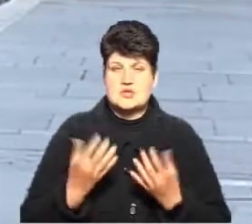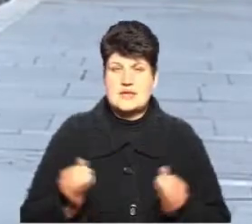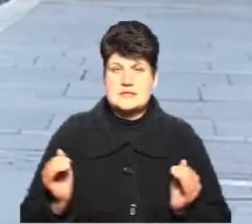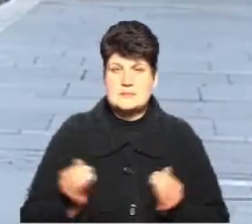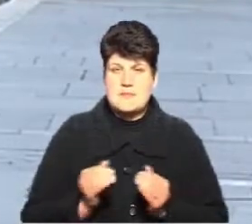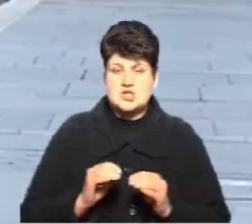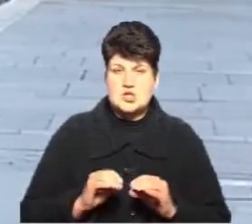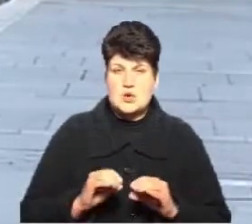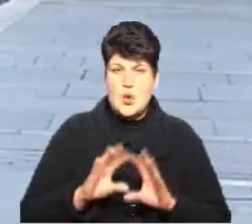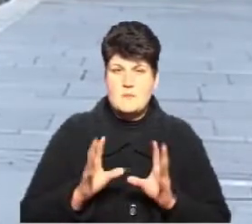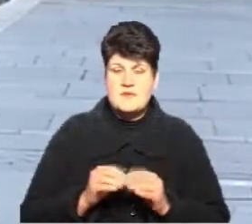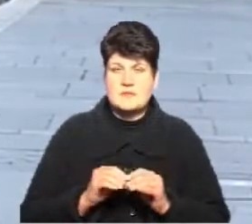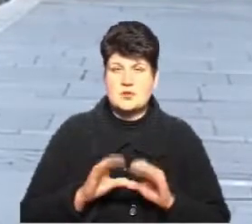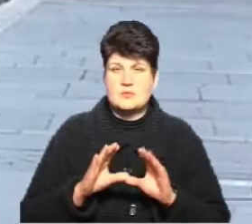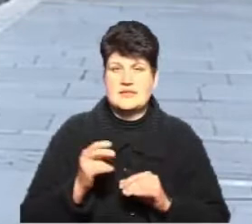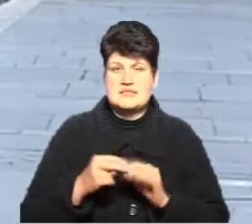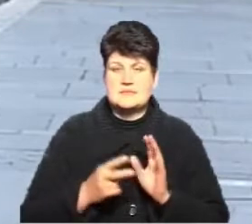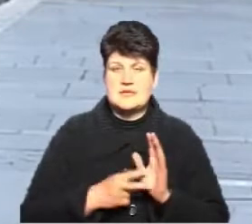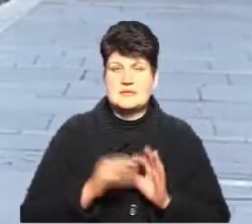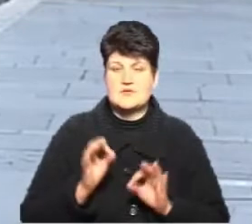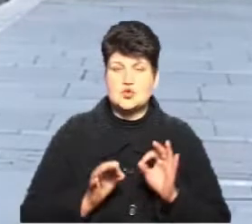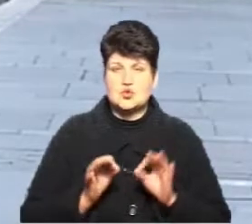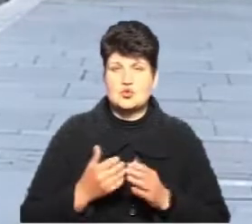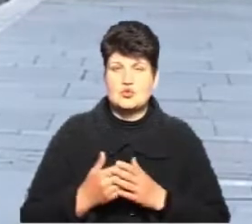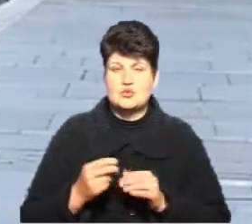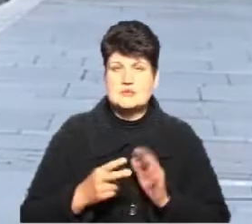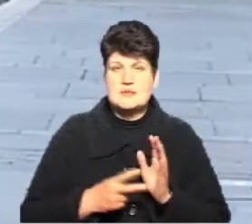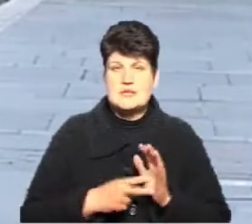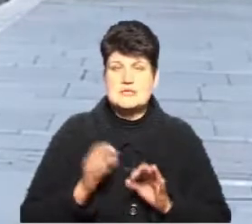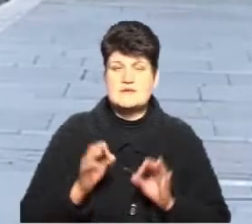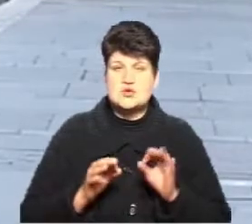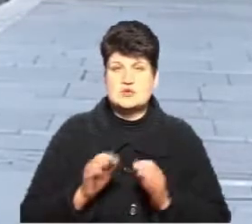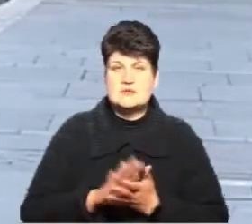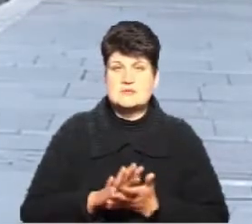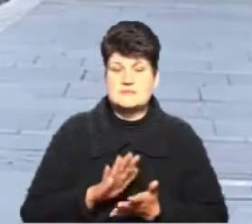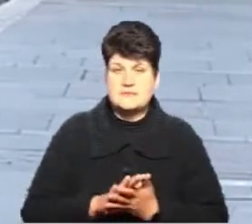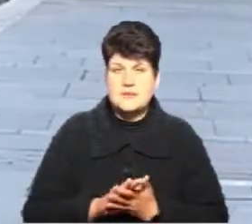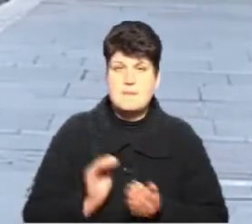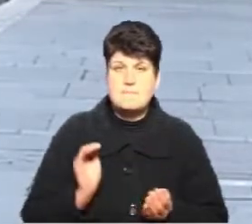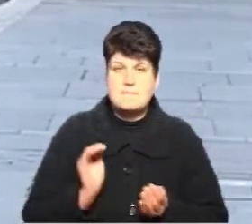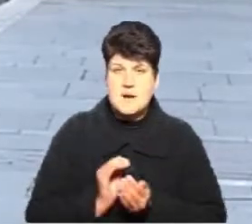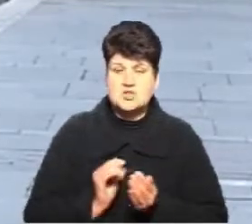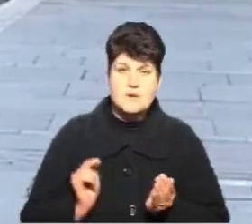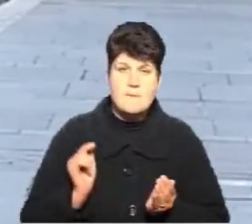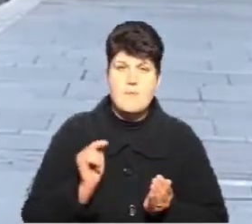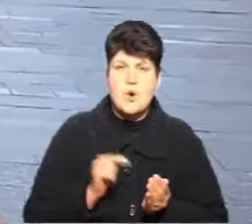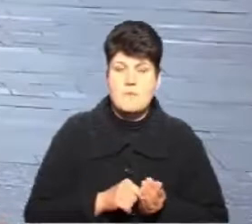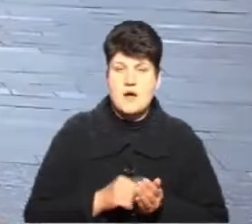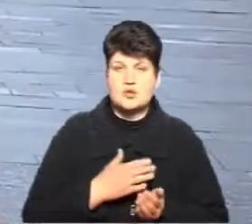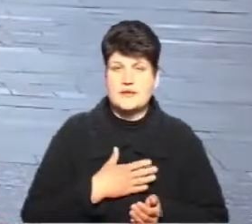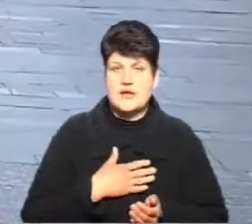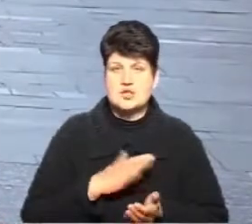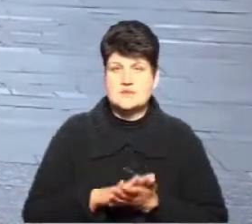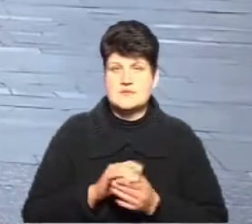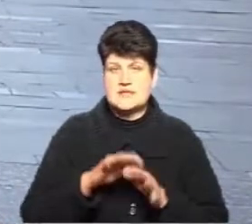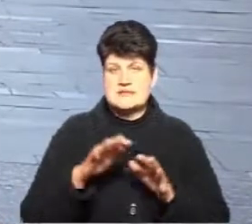на 17%. Тобто 17% відходів менше попало на наші сміттєзвалища.